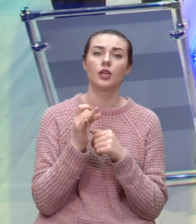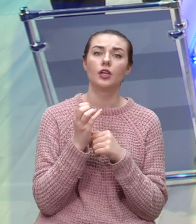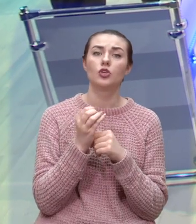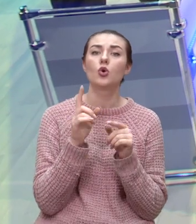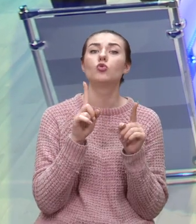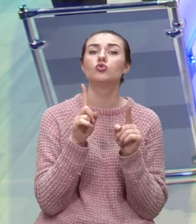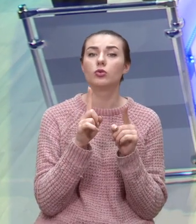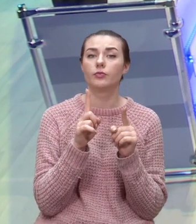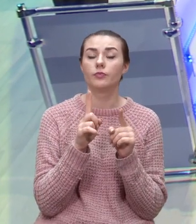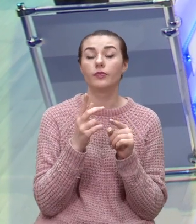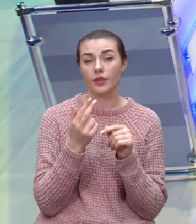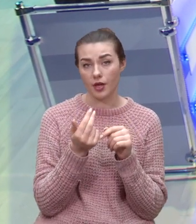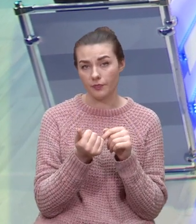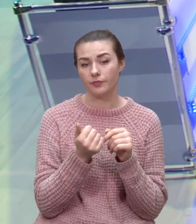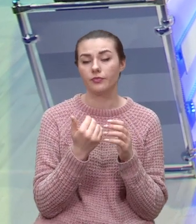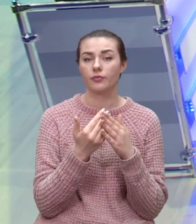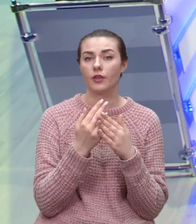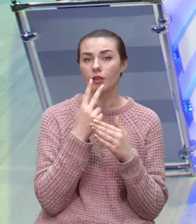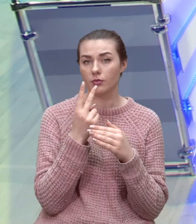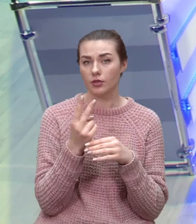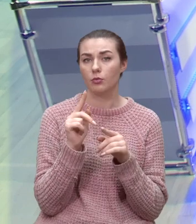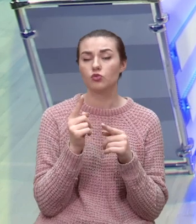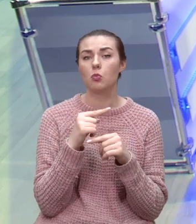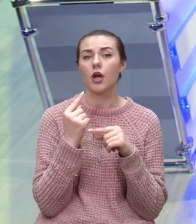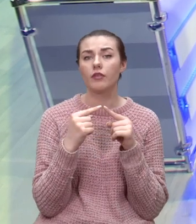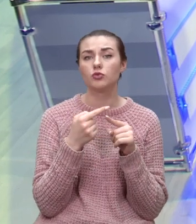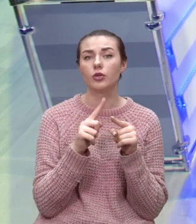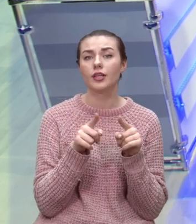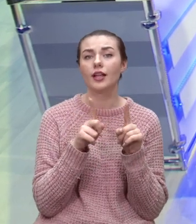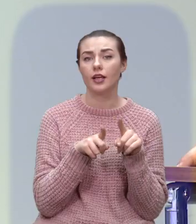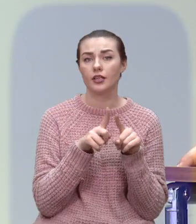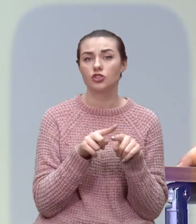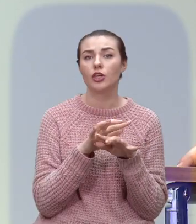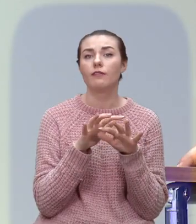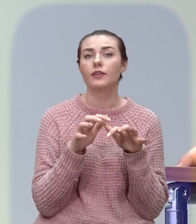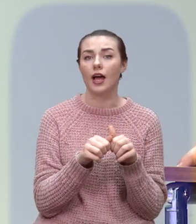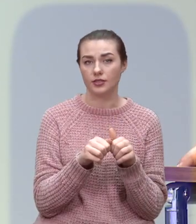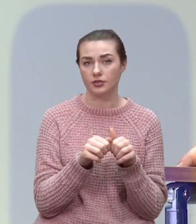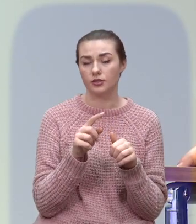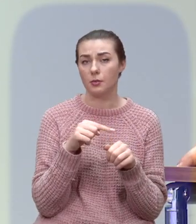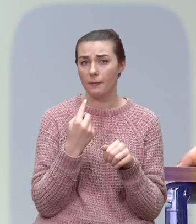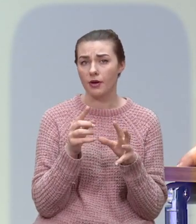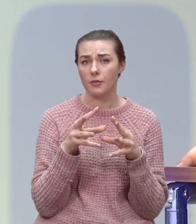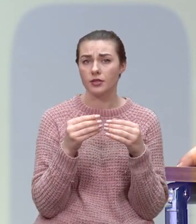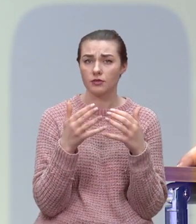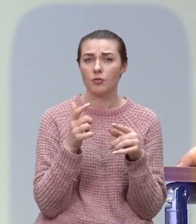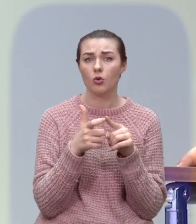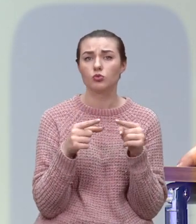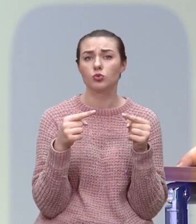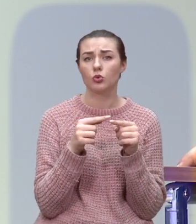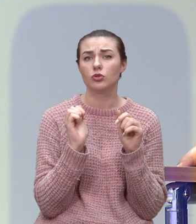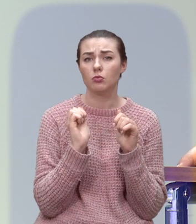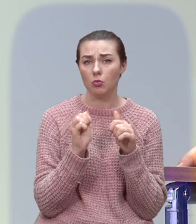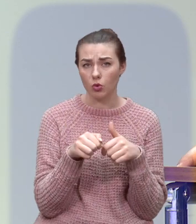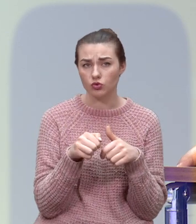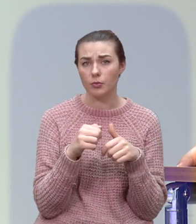еще что-то да но вот смотрите почему мы говорим что это одна и та же власть мы с вами очень